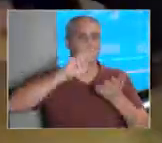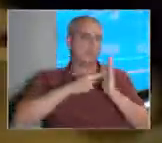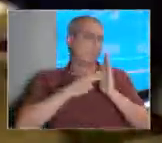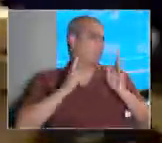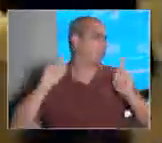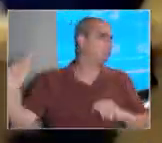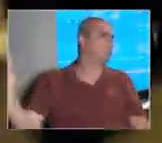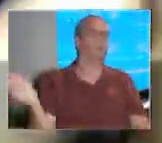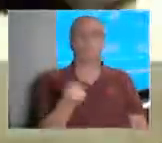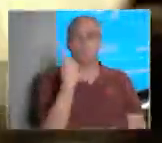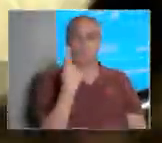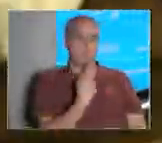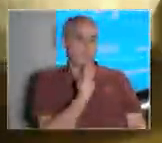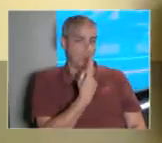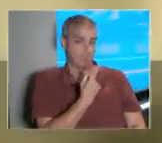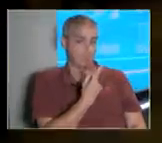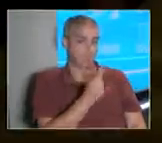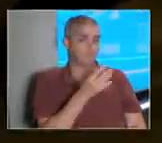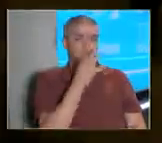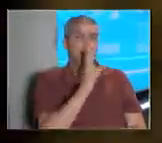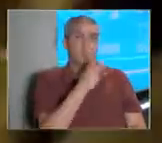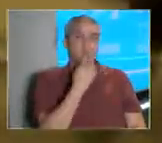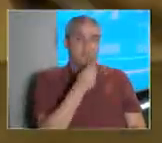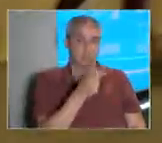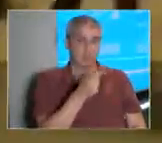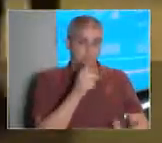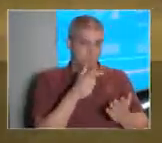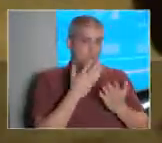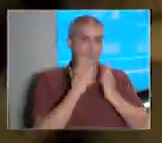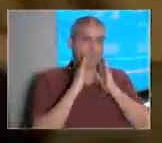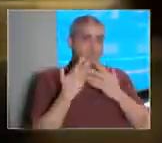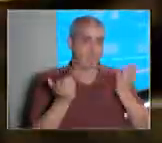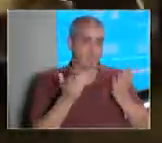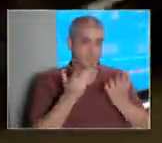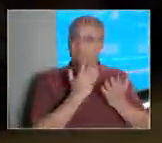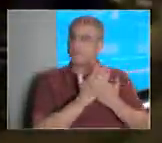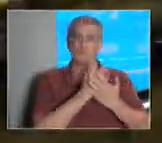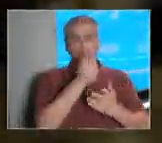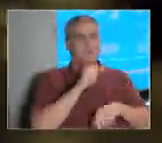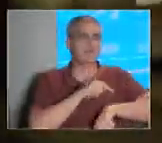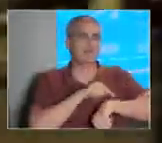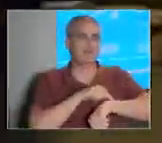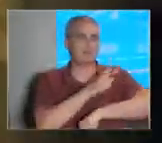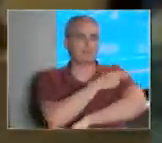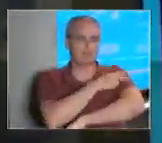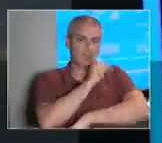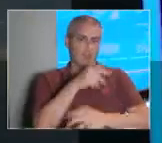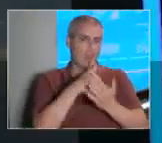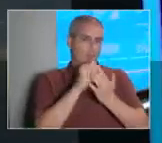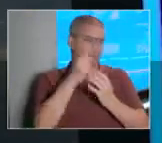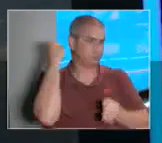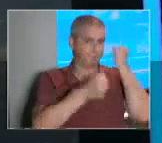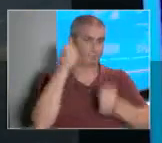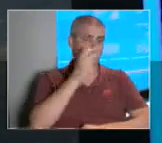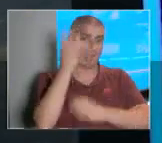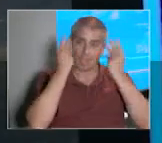חוצה מגזרים היום. אתה אומר, השאלה היא מה שאתה אומר זה שאובדן האמון חוצה מגזרים, או ששאלה של טיימינג, המשטרה יכולה להמשיך ולהקות